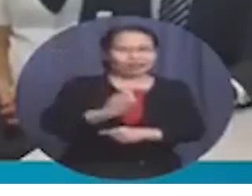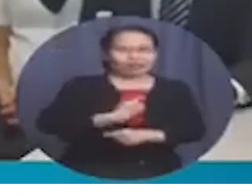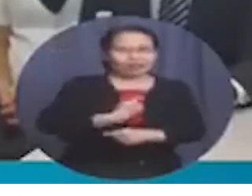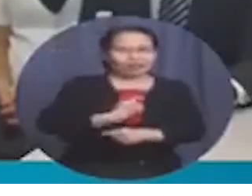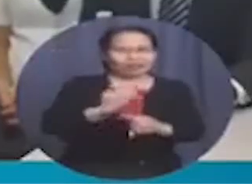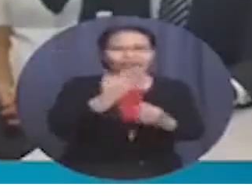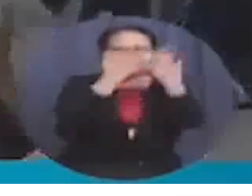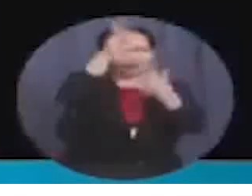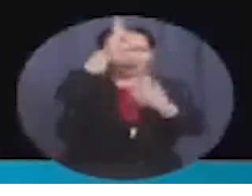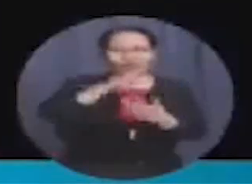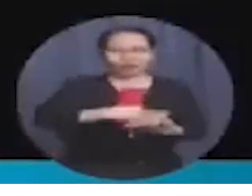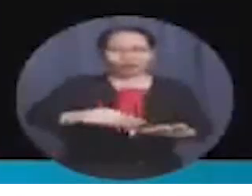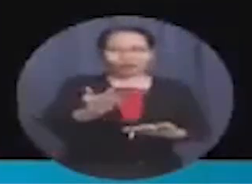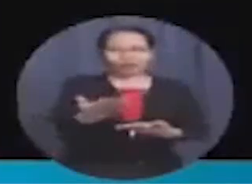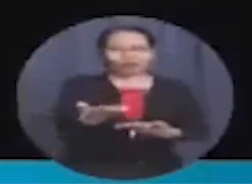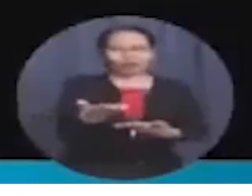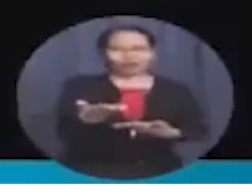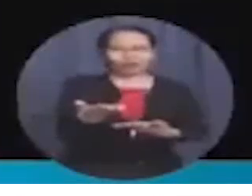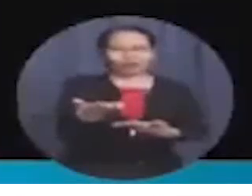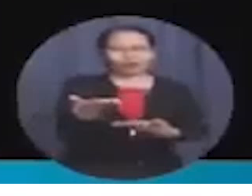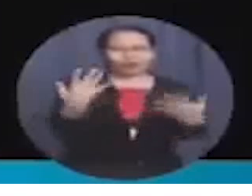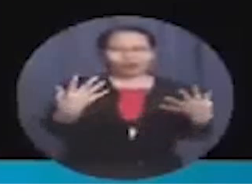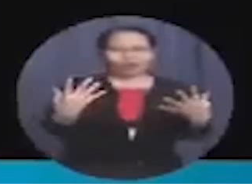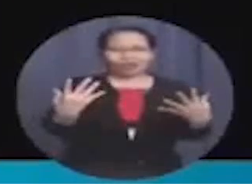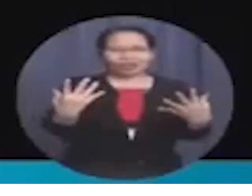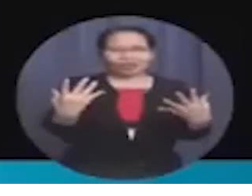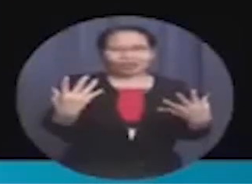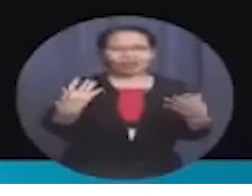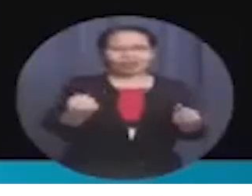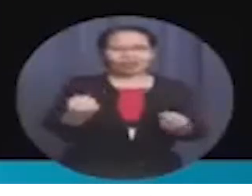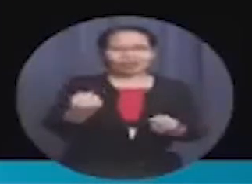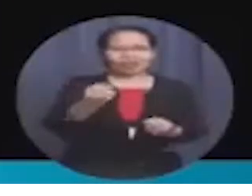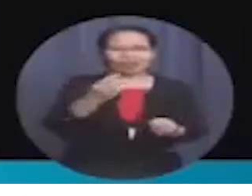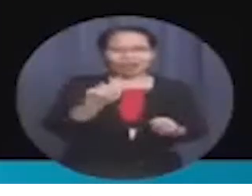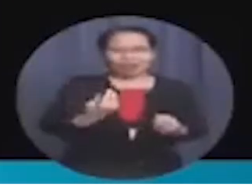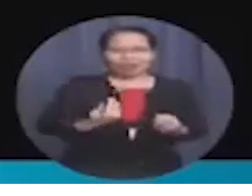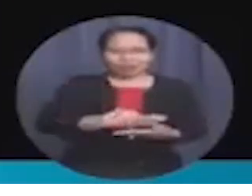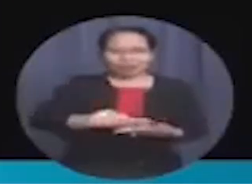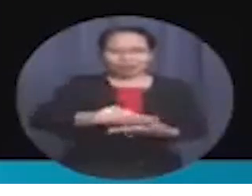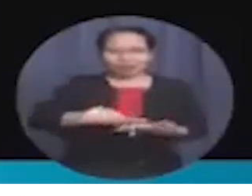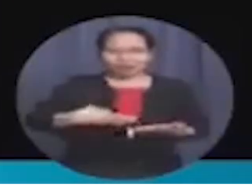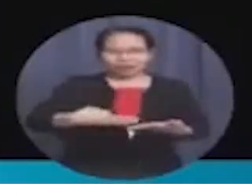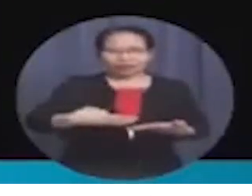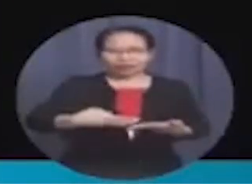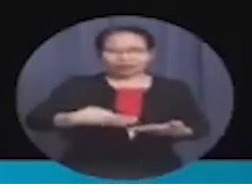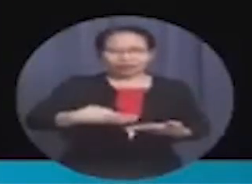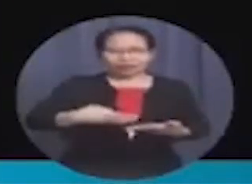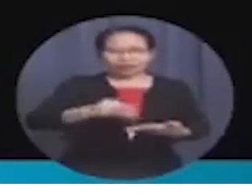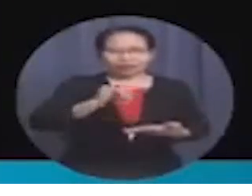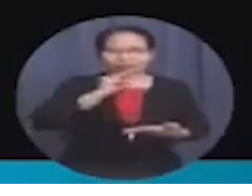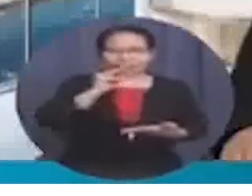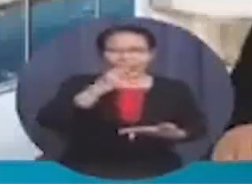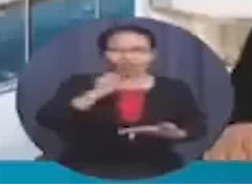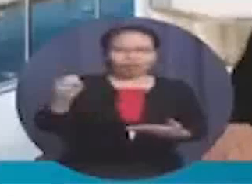akin. Salamat sa Diyos. Patawarin ka nawa. Lakas ko raw magmura. Hindi mura yon. Sinasabi ko lang yung hindi